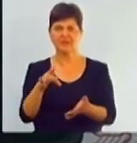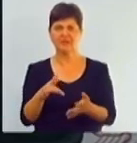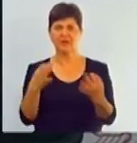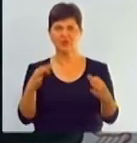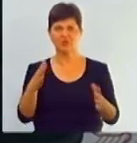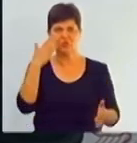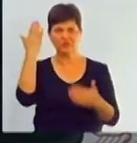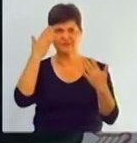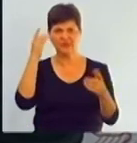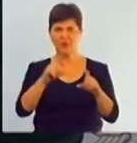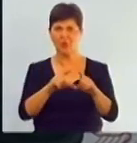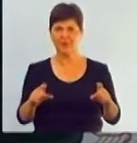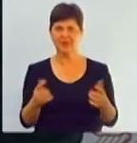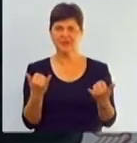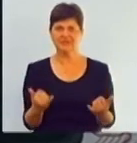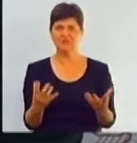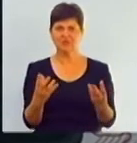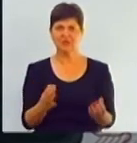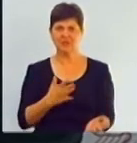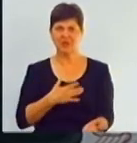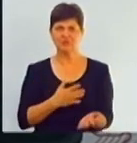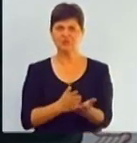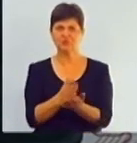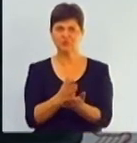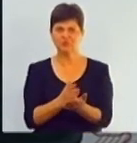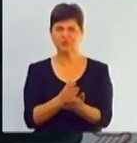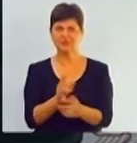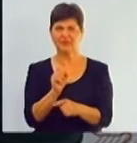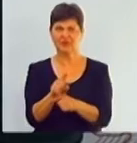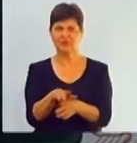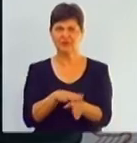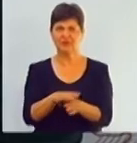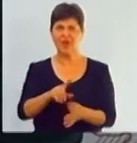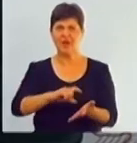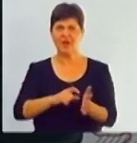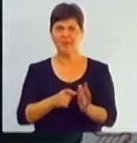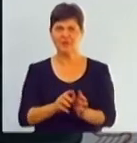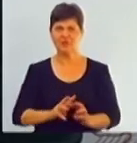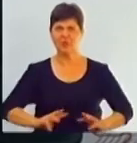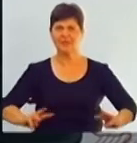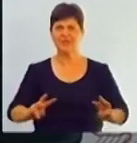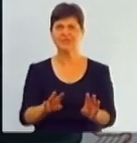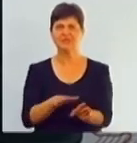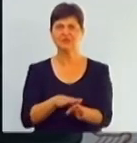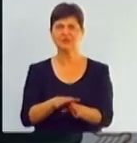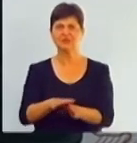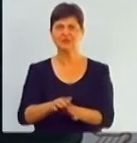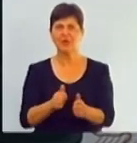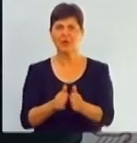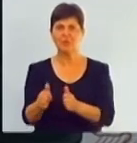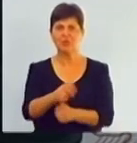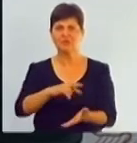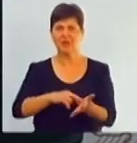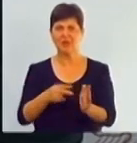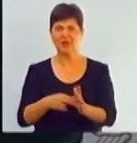на сьогоднішній день нашою службою на виконання доручення Кабінету міністрів проводиться позапланові перевірки всіх